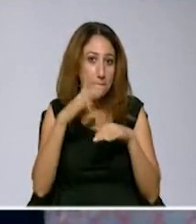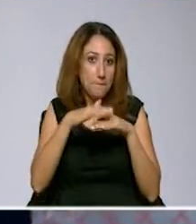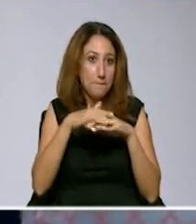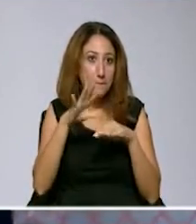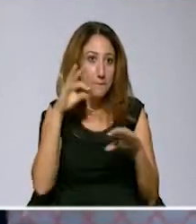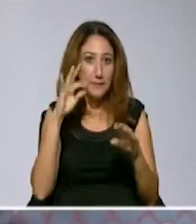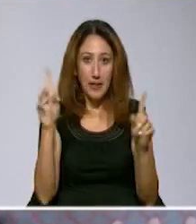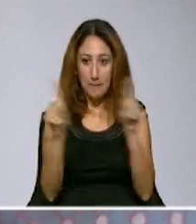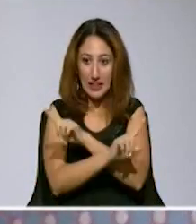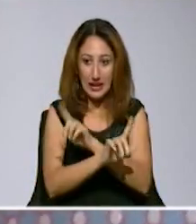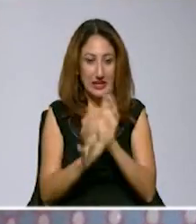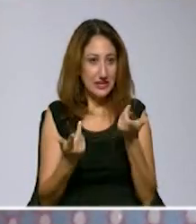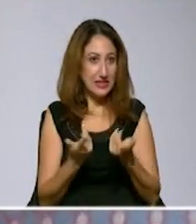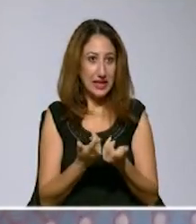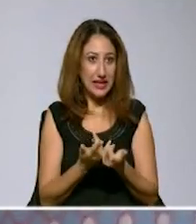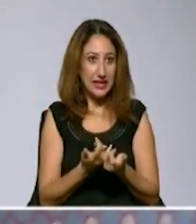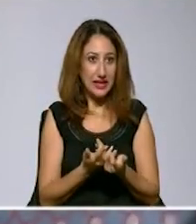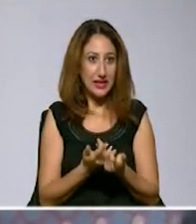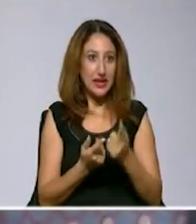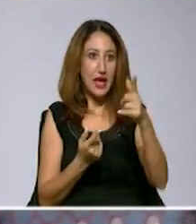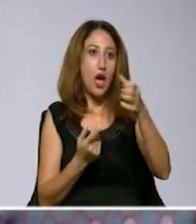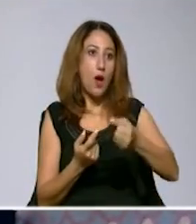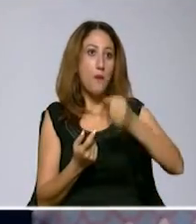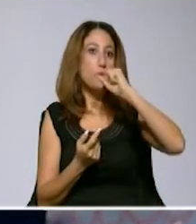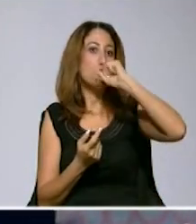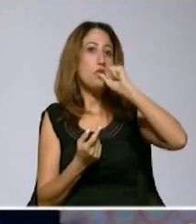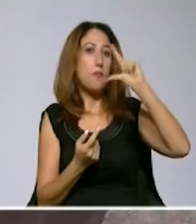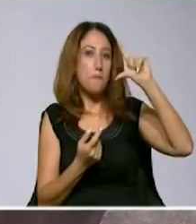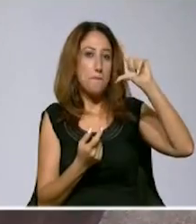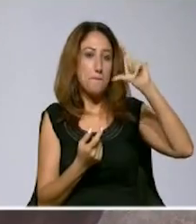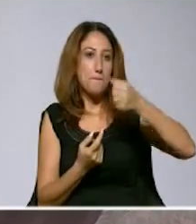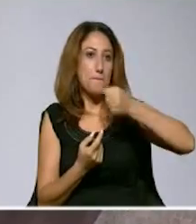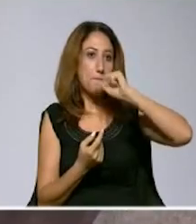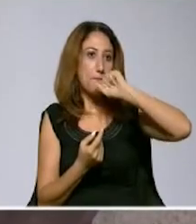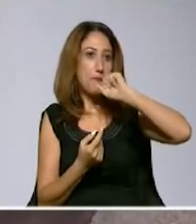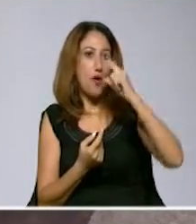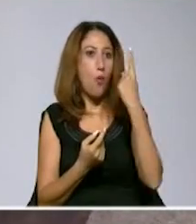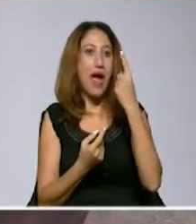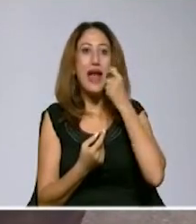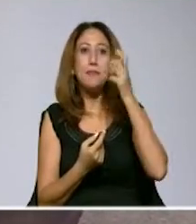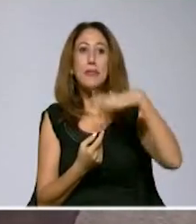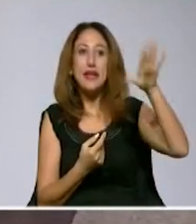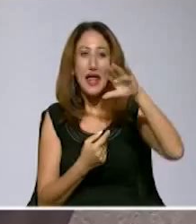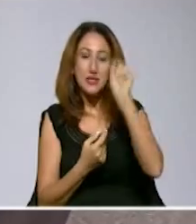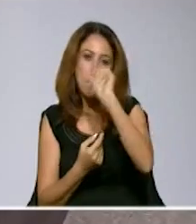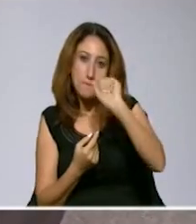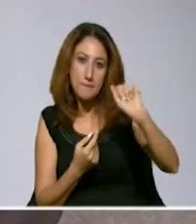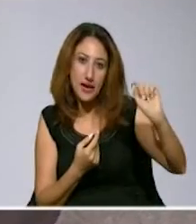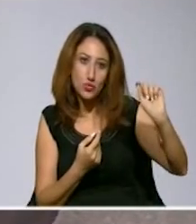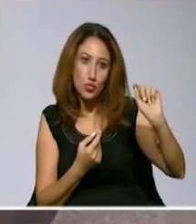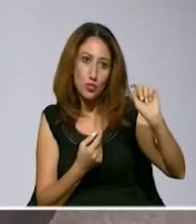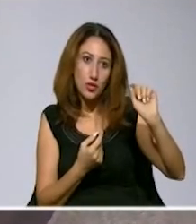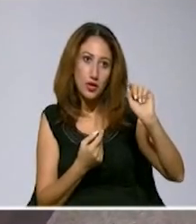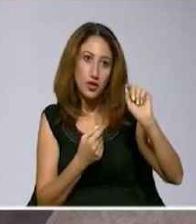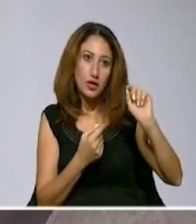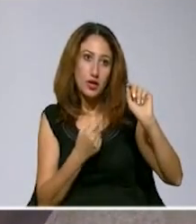بايدي؟ معرفش. لو شفنا المج اللي حضرتك بتشربه فيه من ساعتها واحد من الناس ولو لفينا كده تلاقي